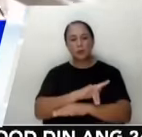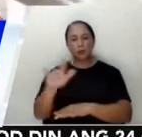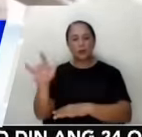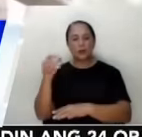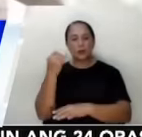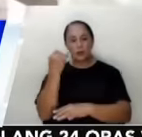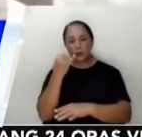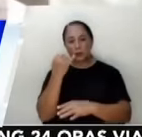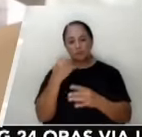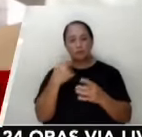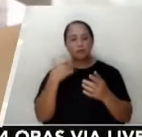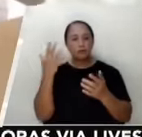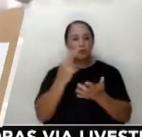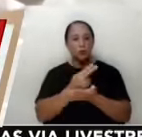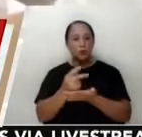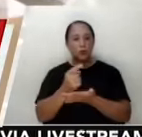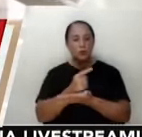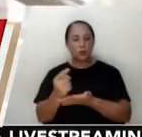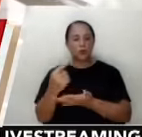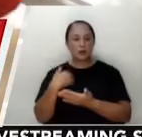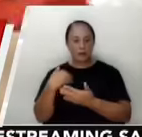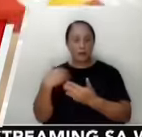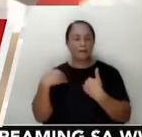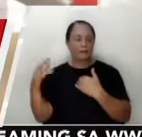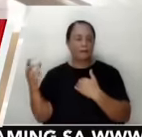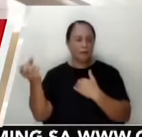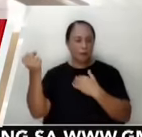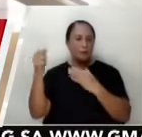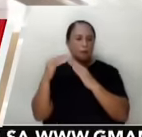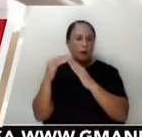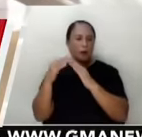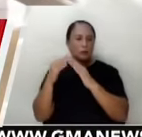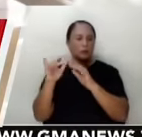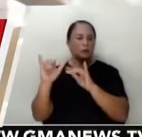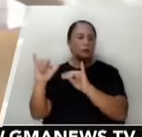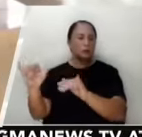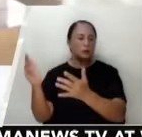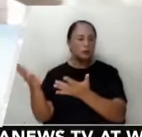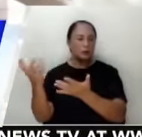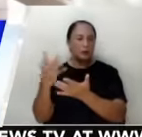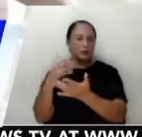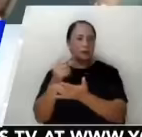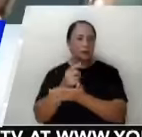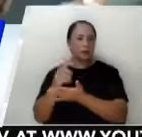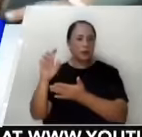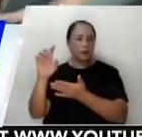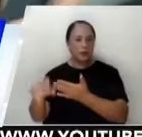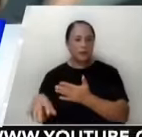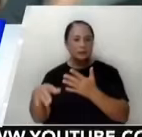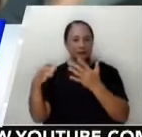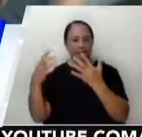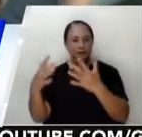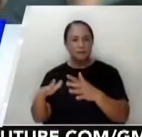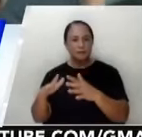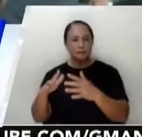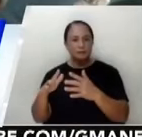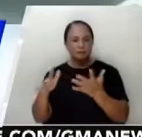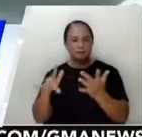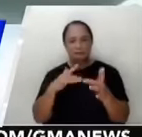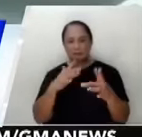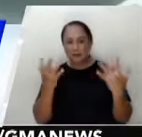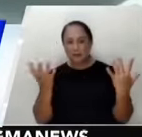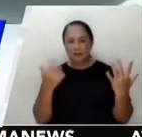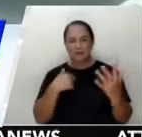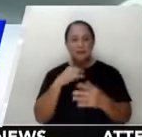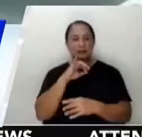mag-Holy Week. May bahay kasi kami doon, so mag-stay lang doon. Tapos sa weekend pa kami mag-ano talaga. Si Jay naman at ang kanyang dalawang